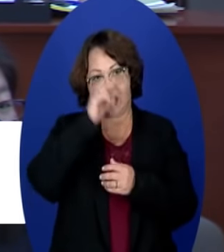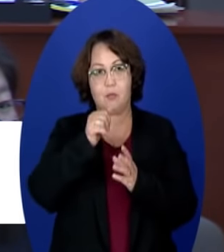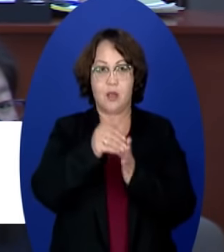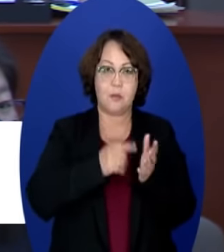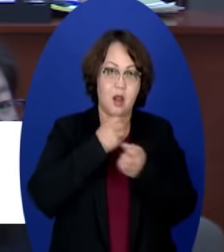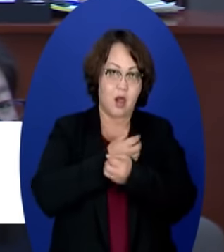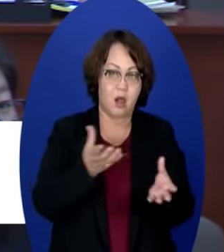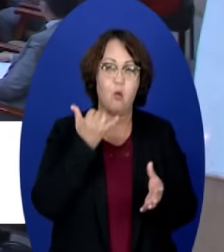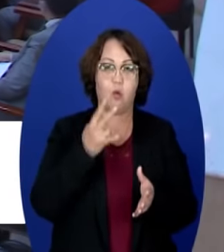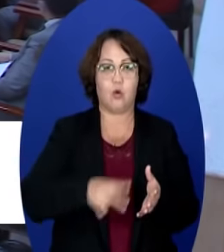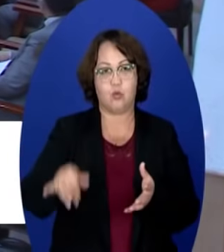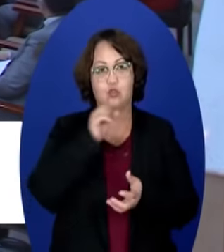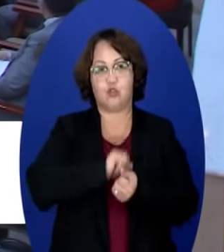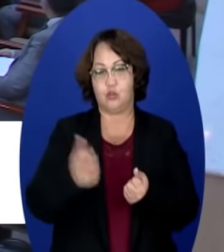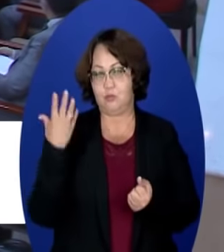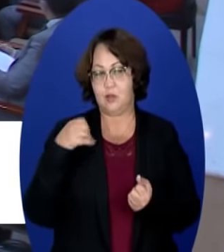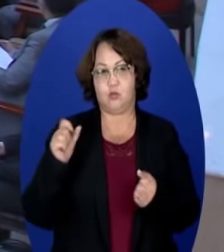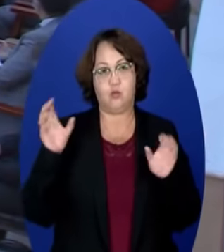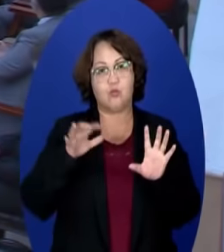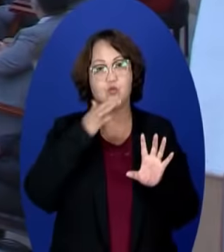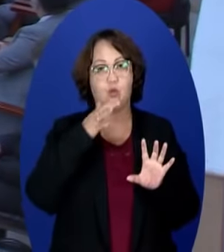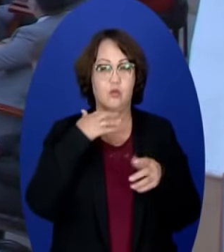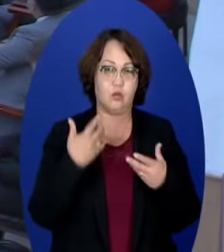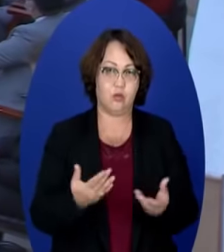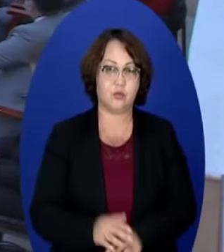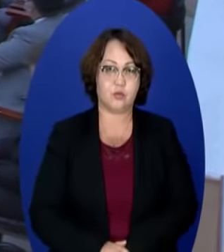мөн өнгөрт өгсөвчд өгсөн юм а.